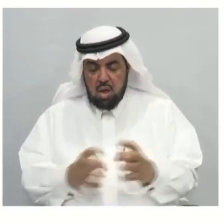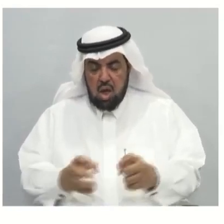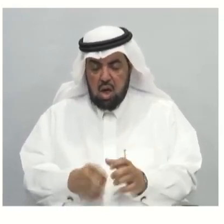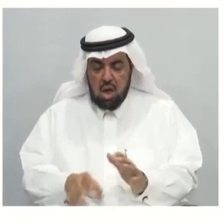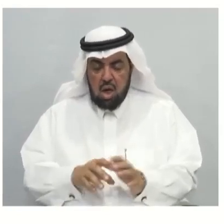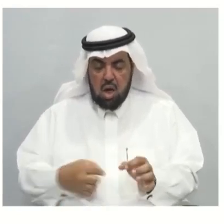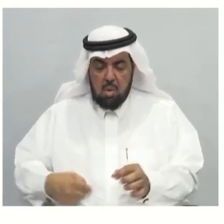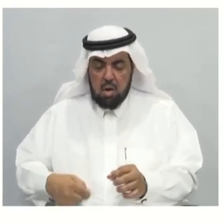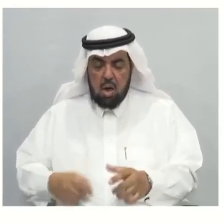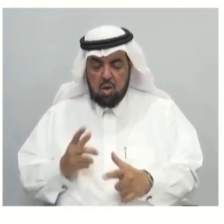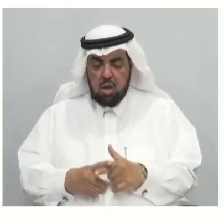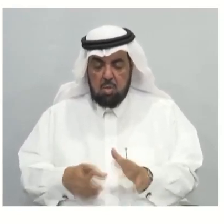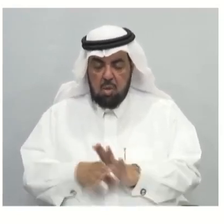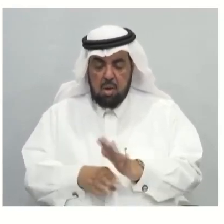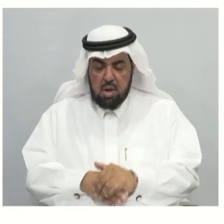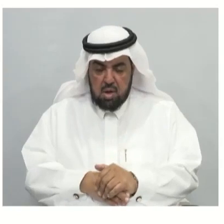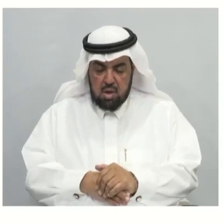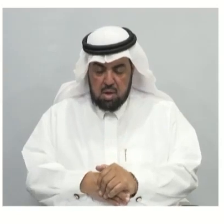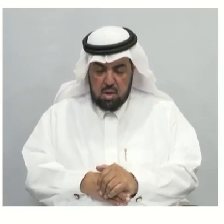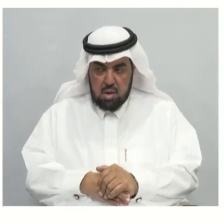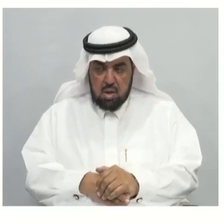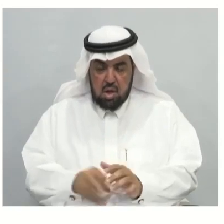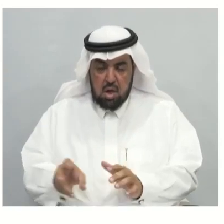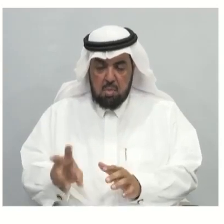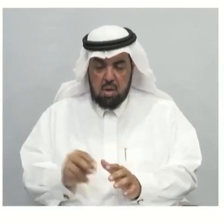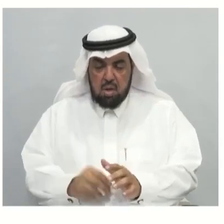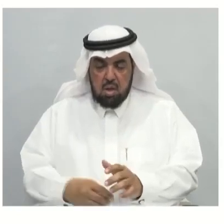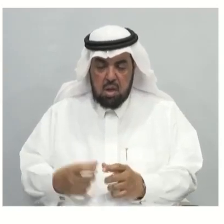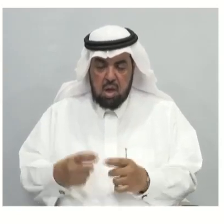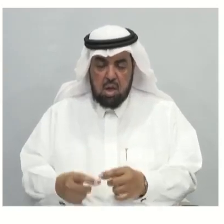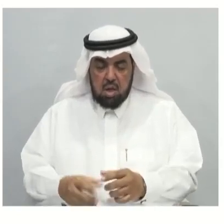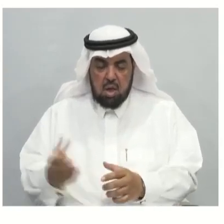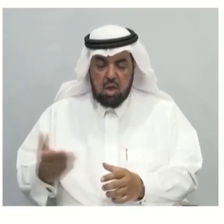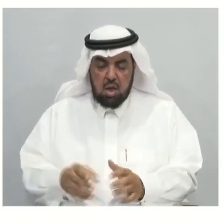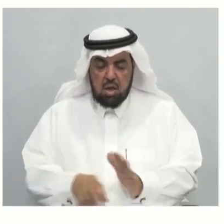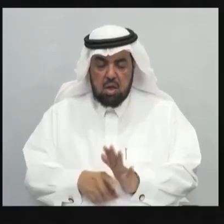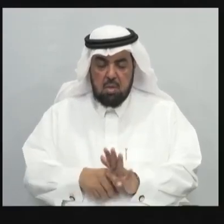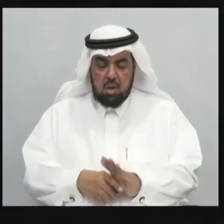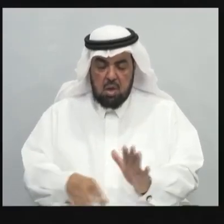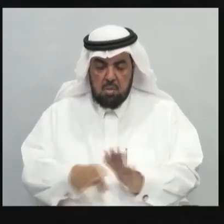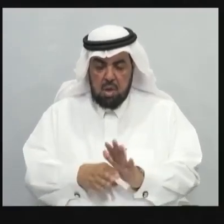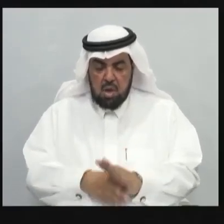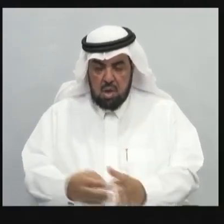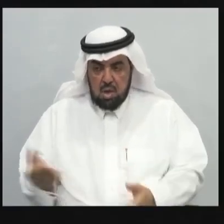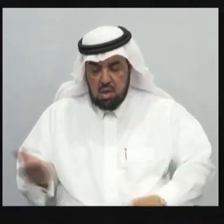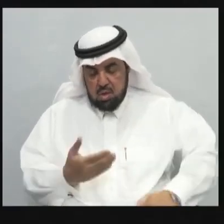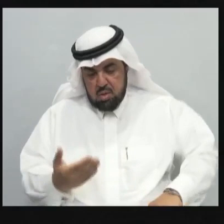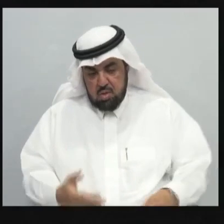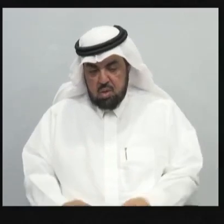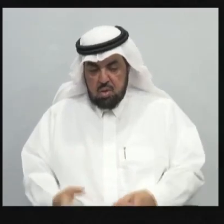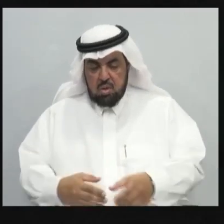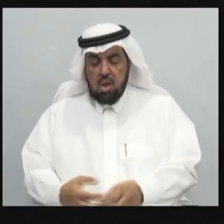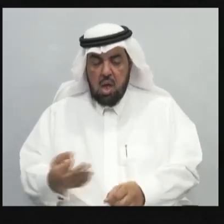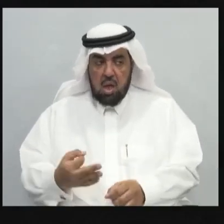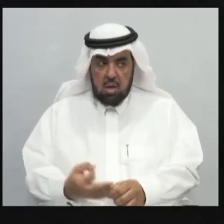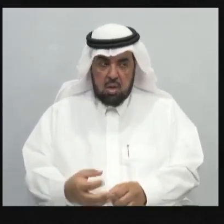البيانات لذلك في هذا السياق يمكن اعتبار النماذج اداه لجمع البيانات اذا النماذج تعتبر